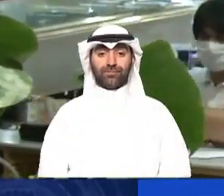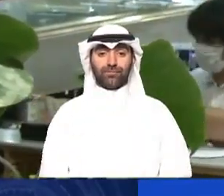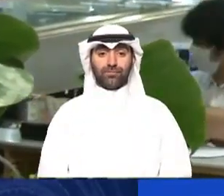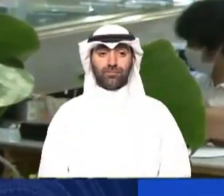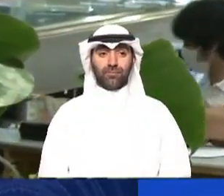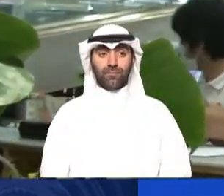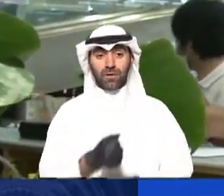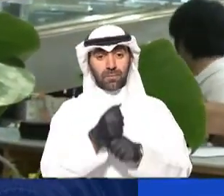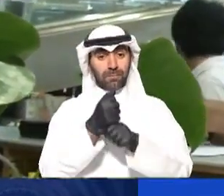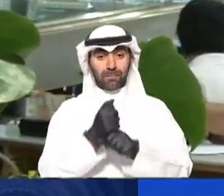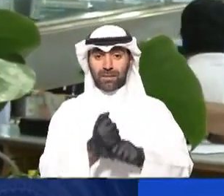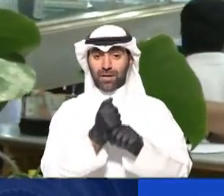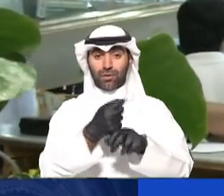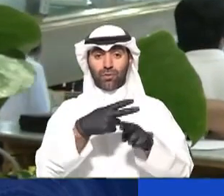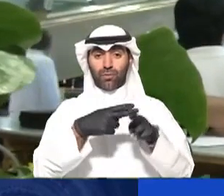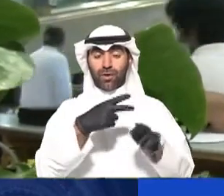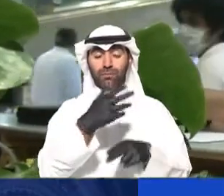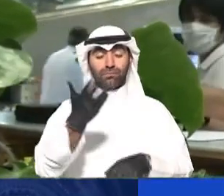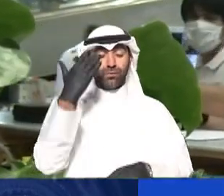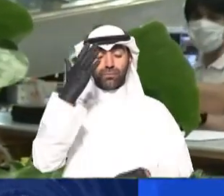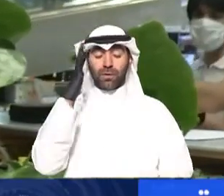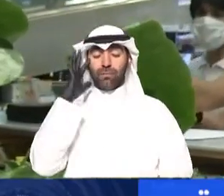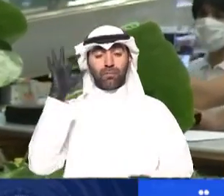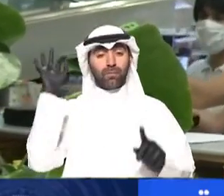زبائن المميزين في مراكز سلطان